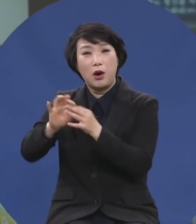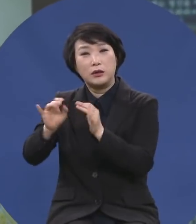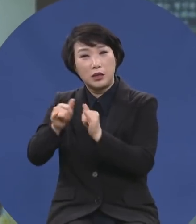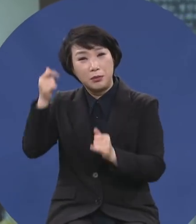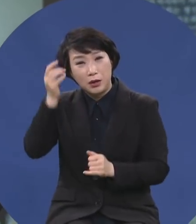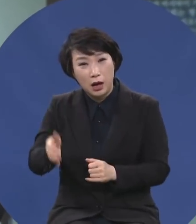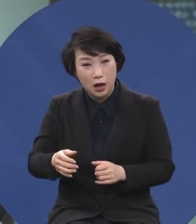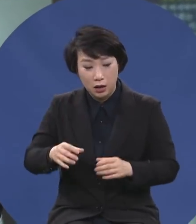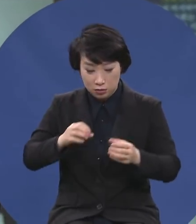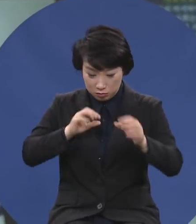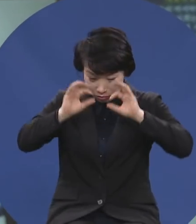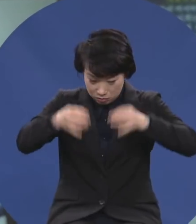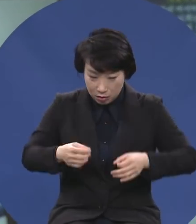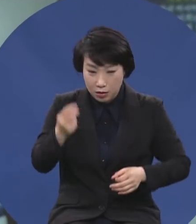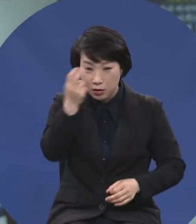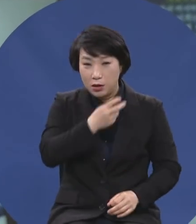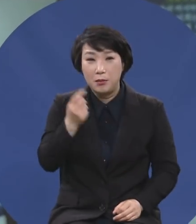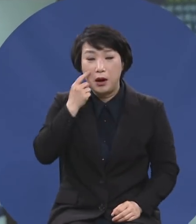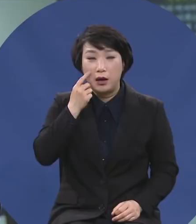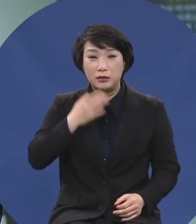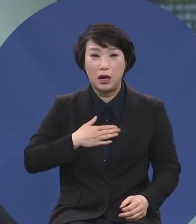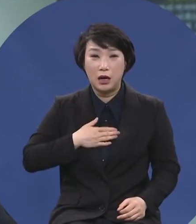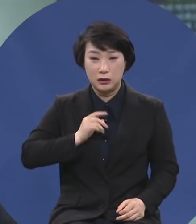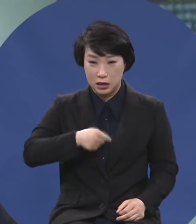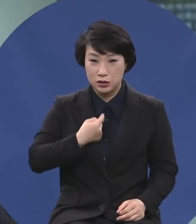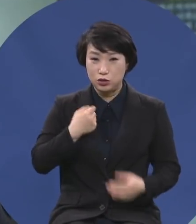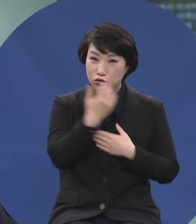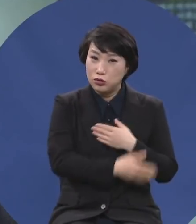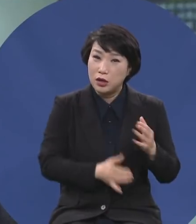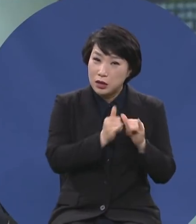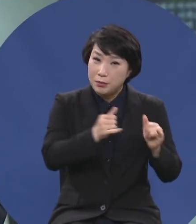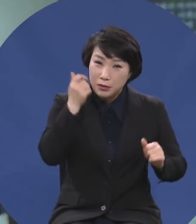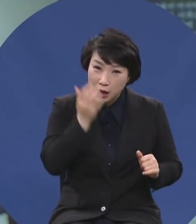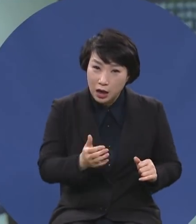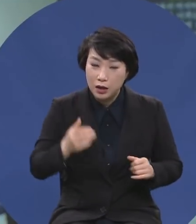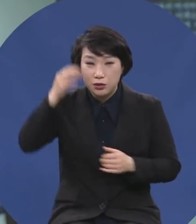말해보라 이 말이야. 내가 육의 사람이요 성령의 사람이요? 응?